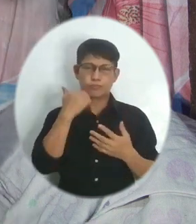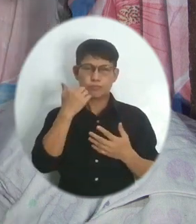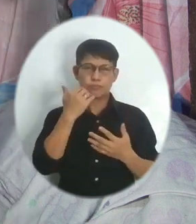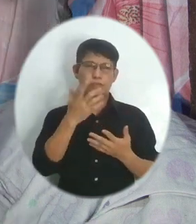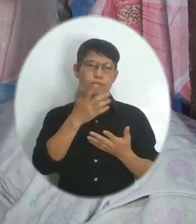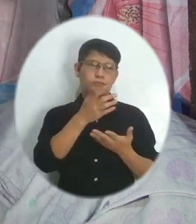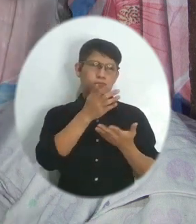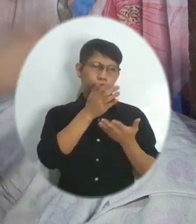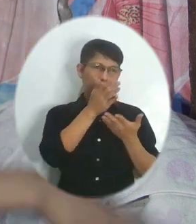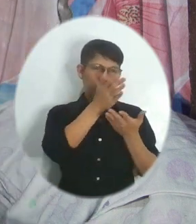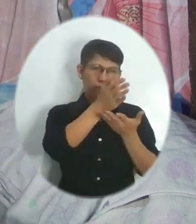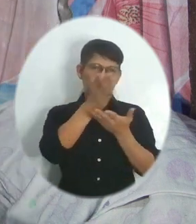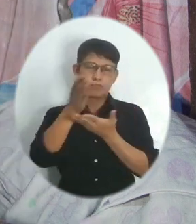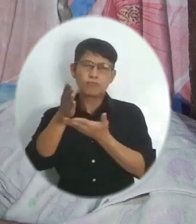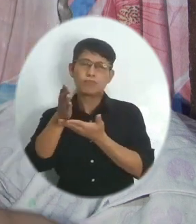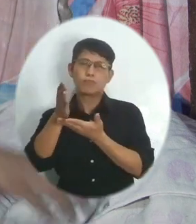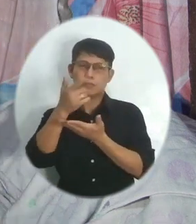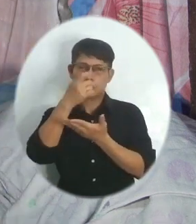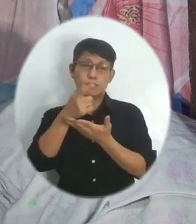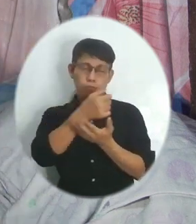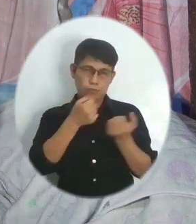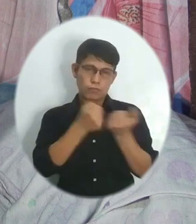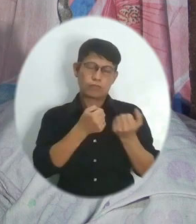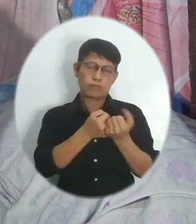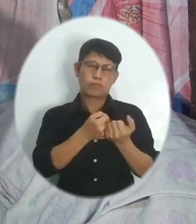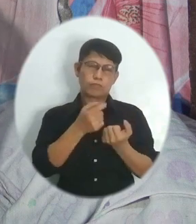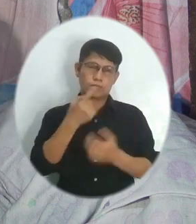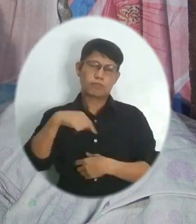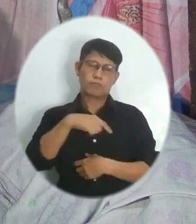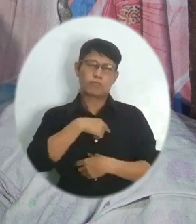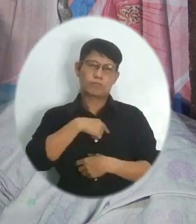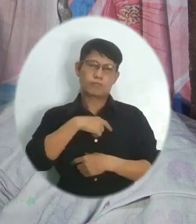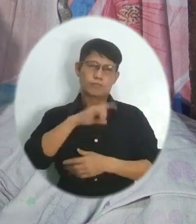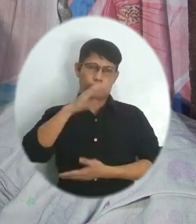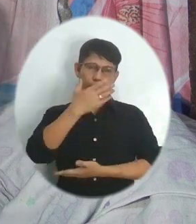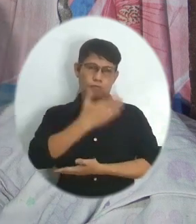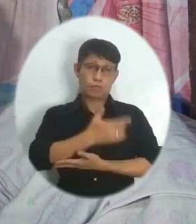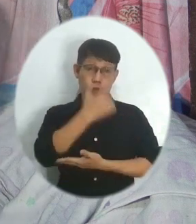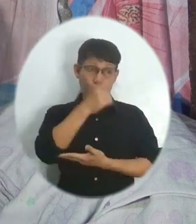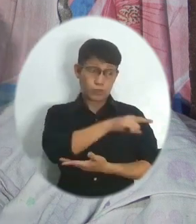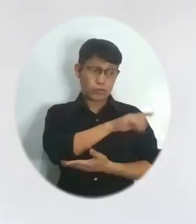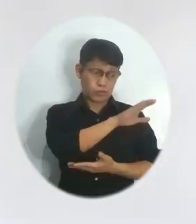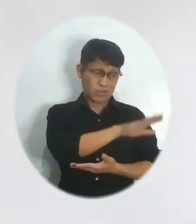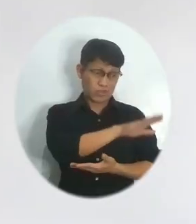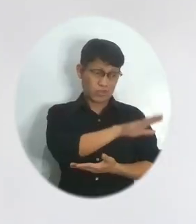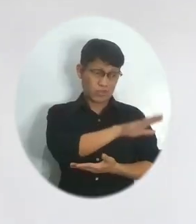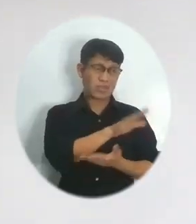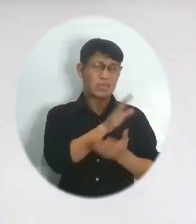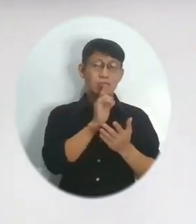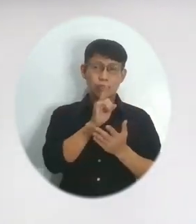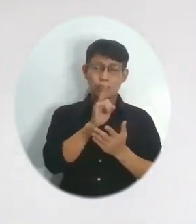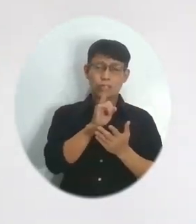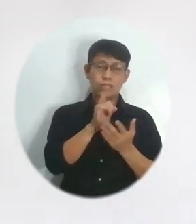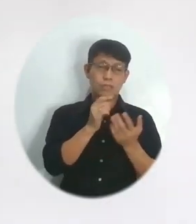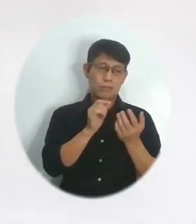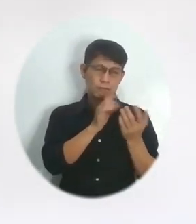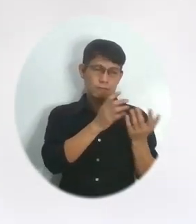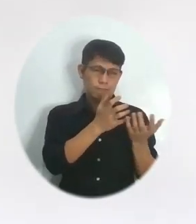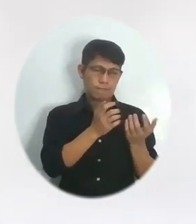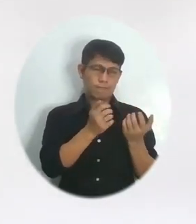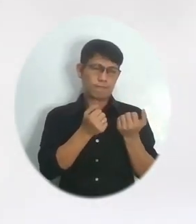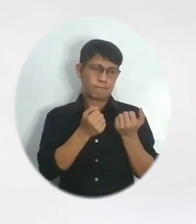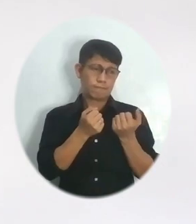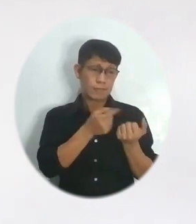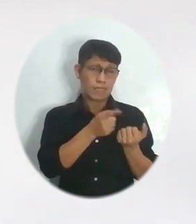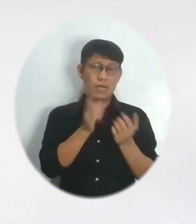ang ilaban natin ng mga anak natin. Kasi yan po sila, sa atin sila humuhugot ng